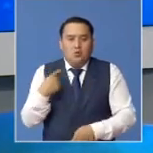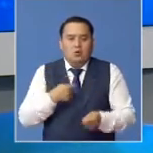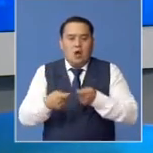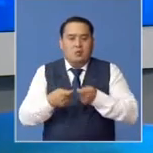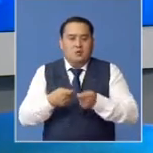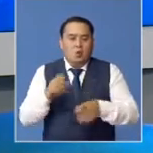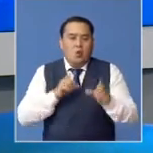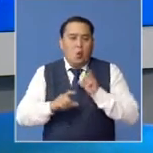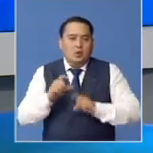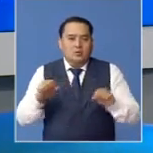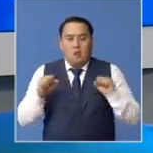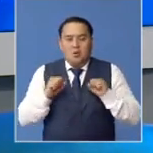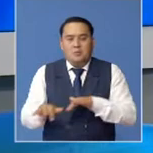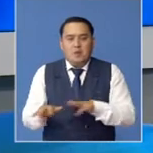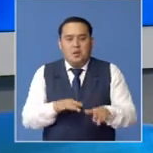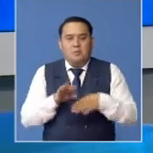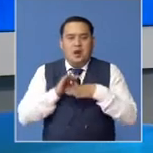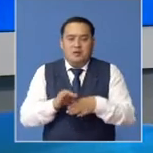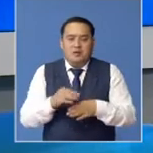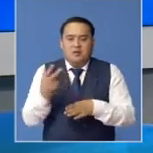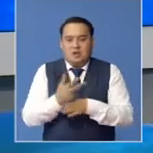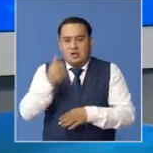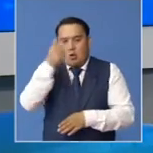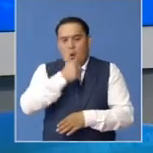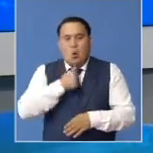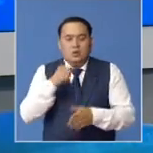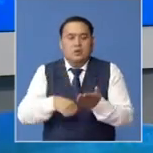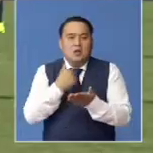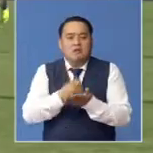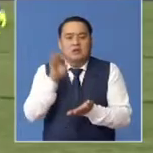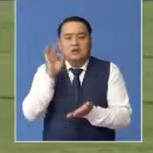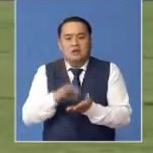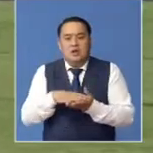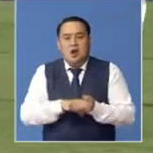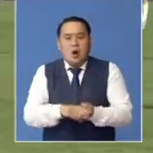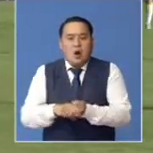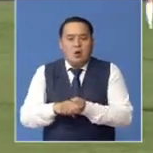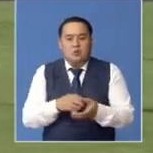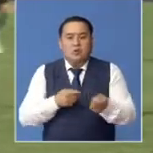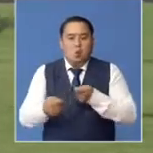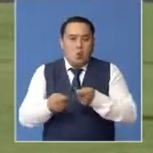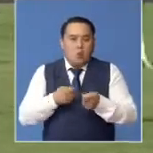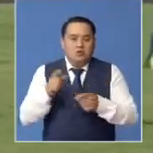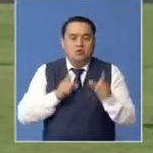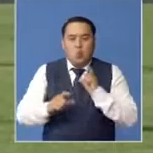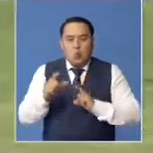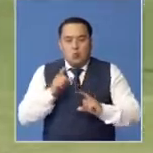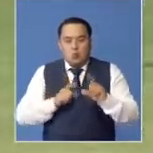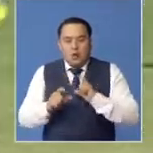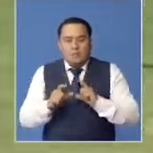вуза. Это спортивное мероприятие проводится уже как 3 года. Основная цель – укрепить отношения между руководством и студентами